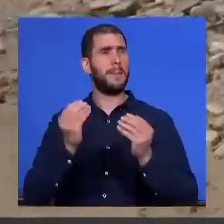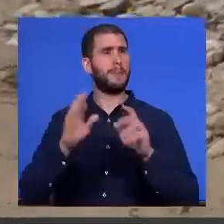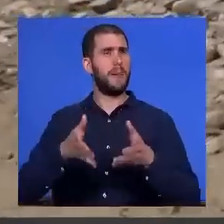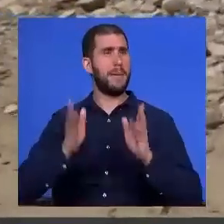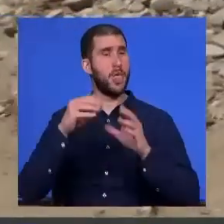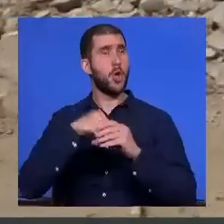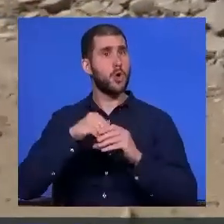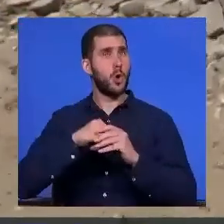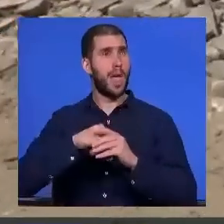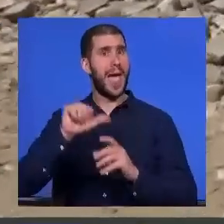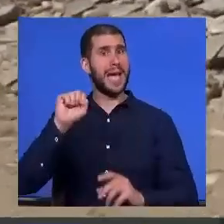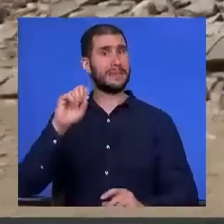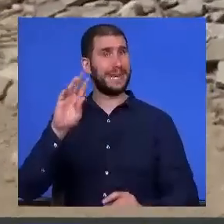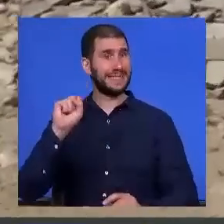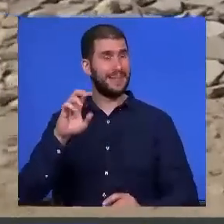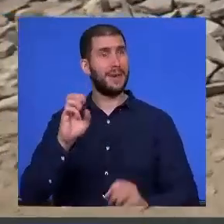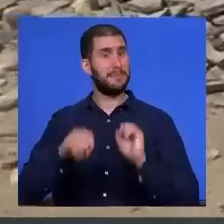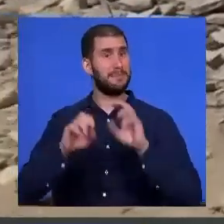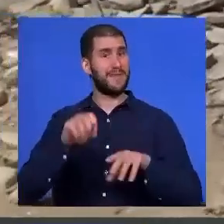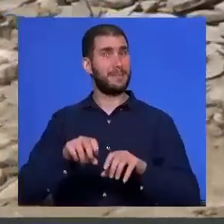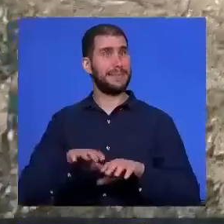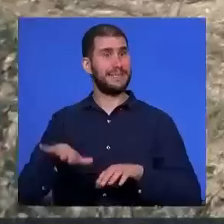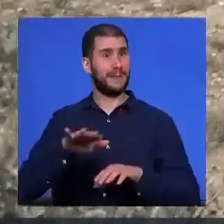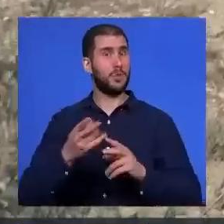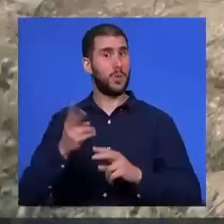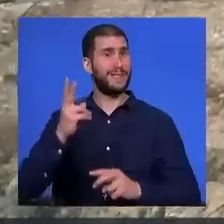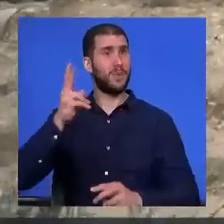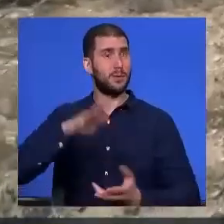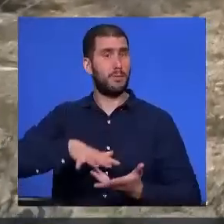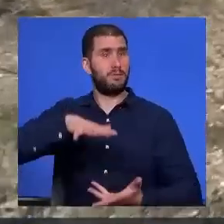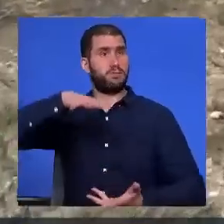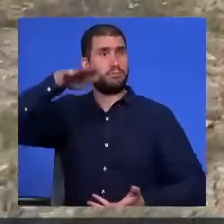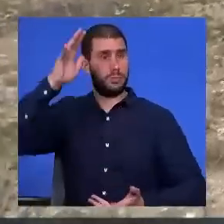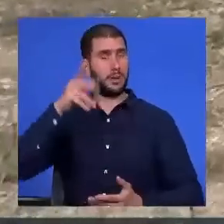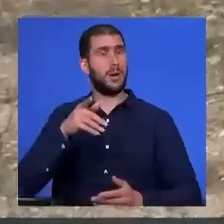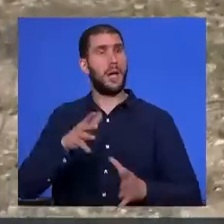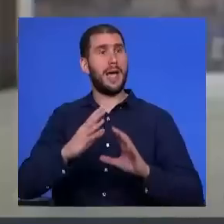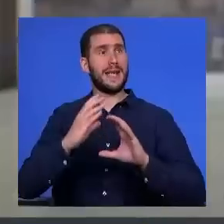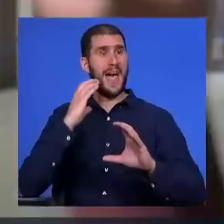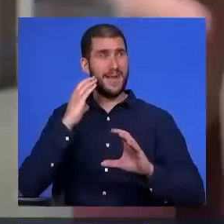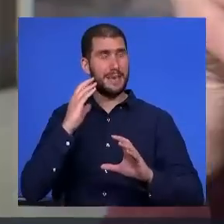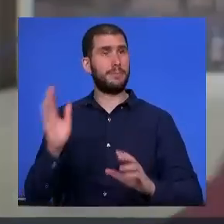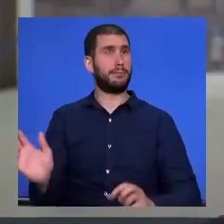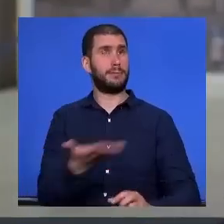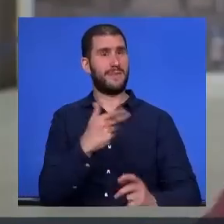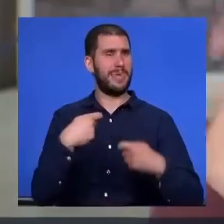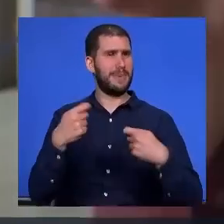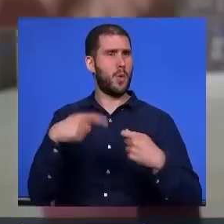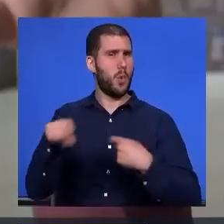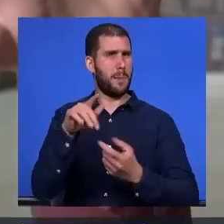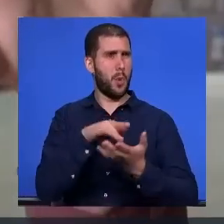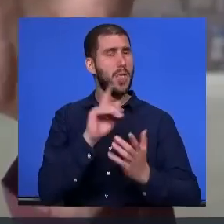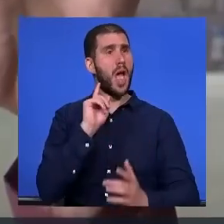כולל אסבסט, והמפגעים הסביבתיים רק הולכים ונערמים. הקרוונים אמנם סולקו ונמכרו לכל מיני מקומות,